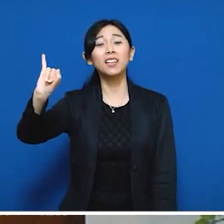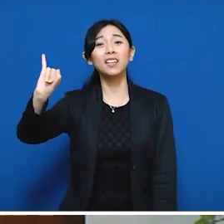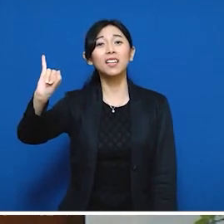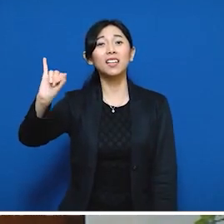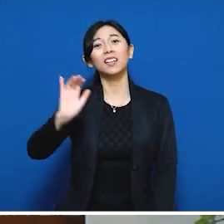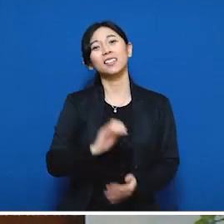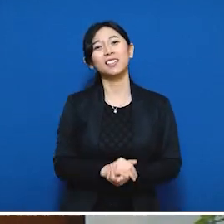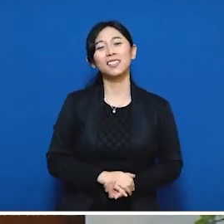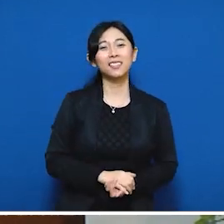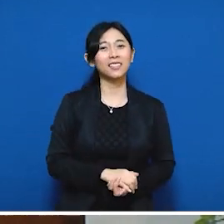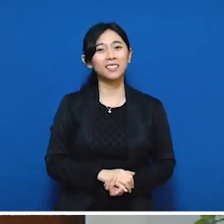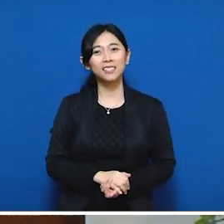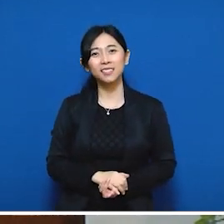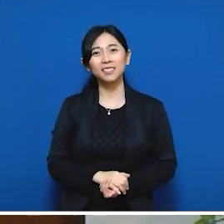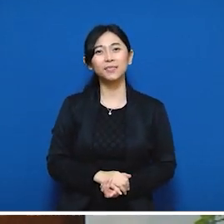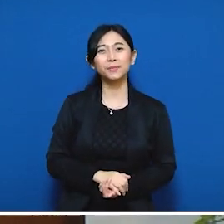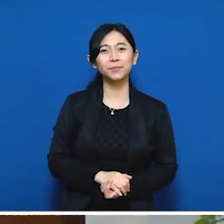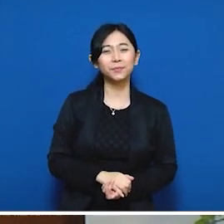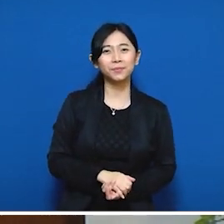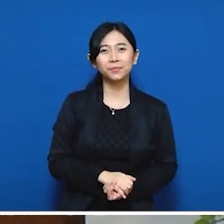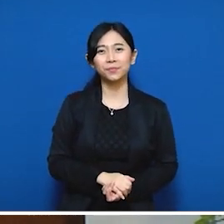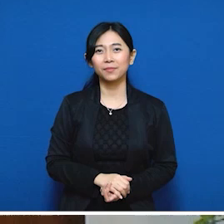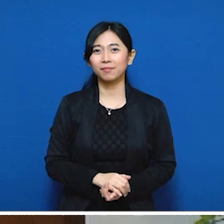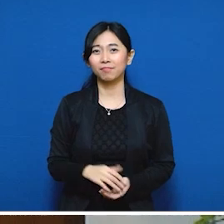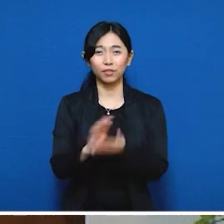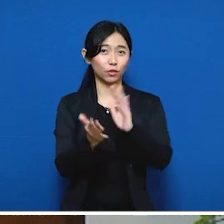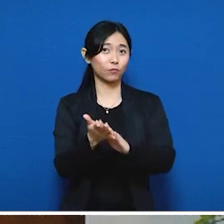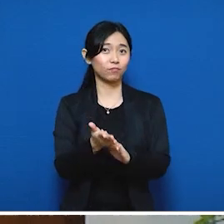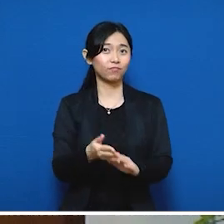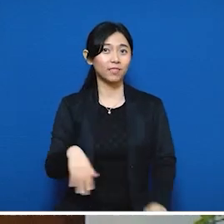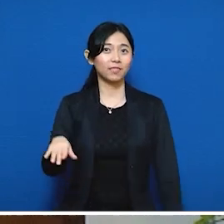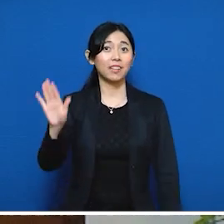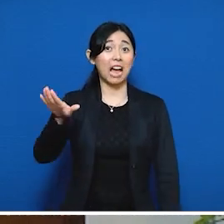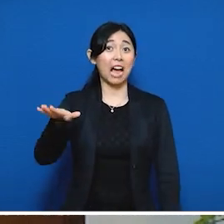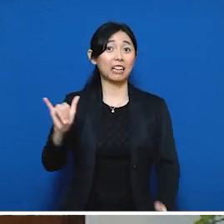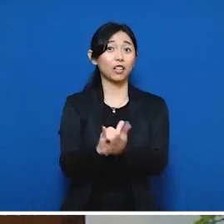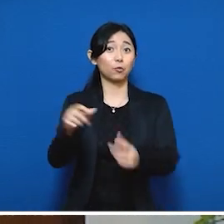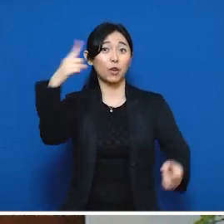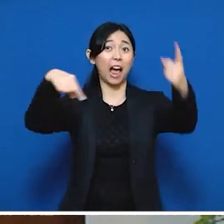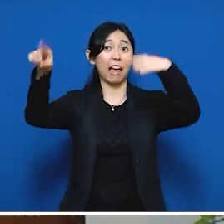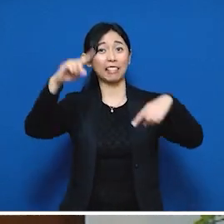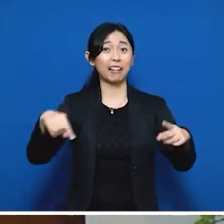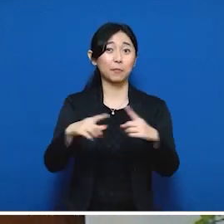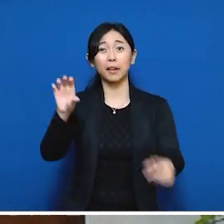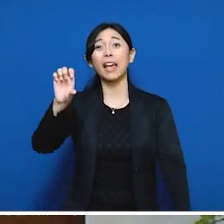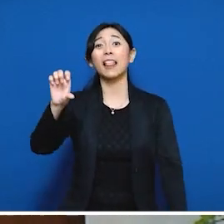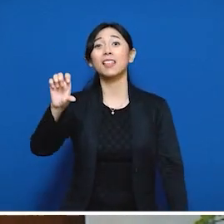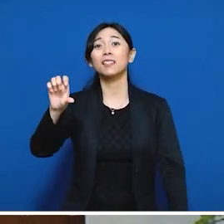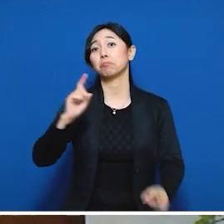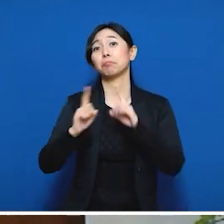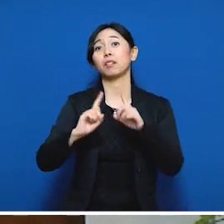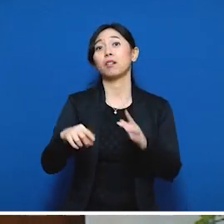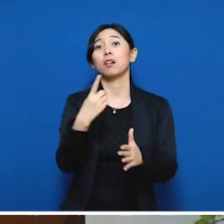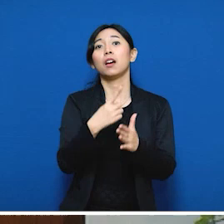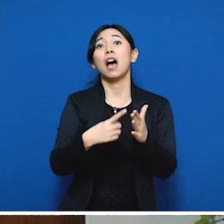yang memanggil dia. Karena itu datang ia kepada Eli. Apakah Tuhan memanggil saya?